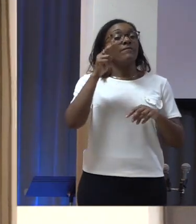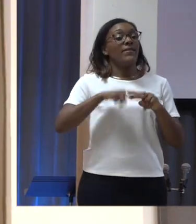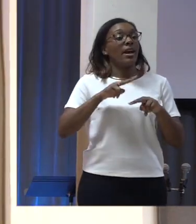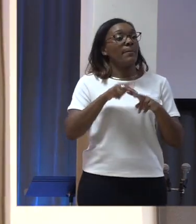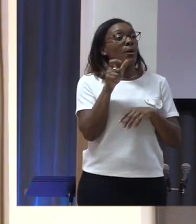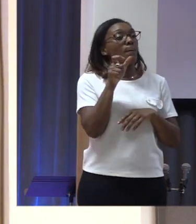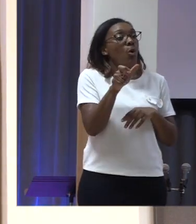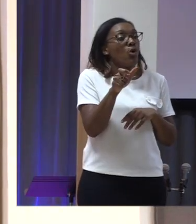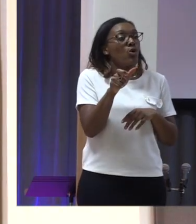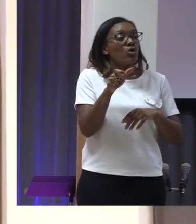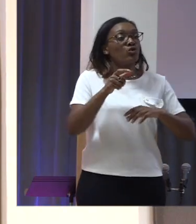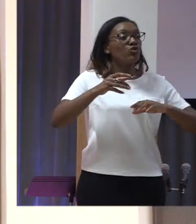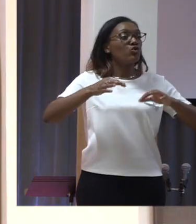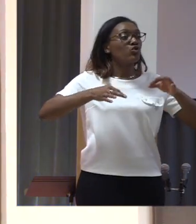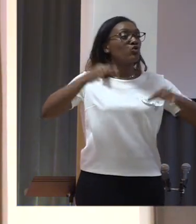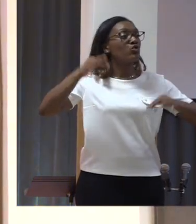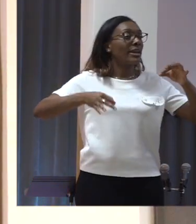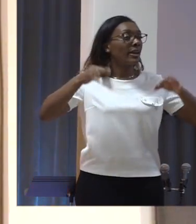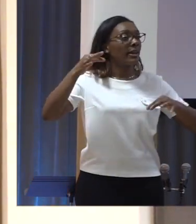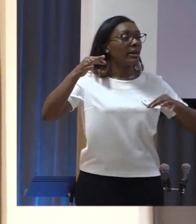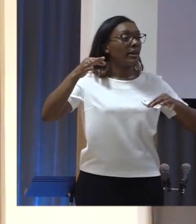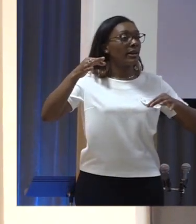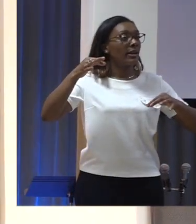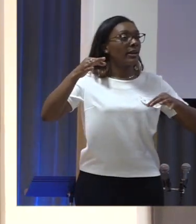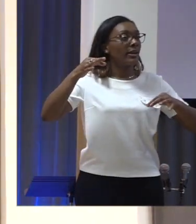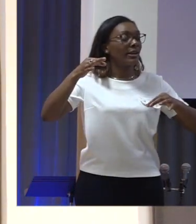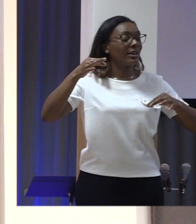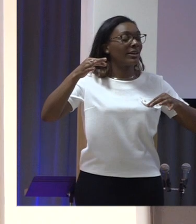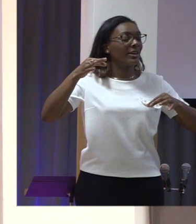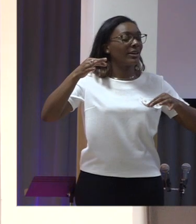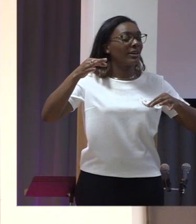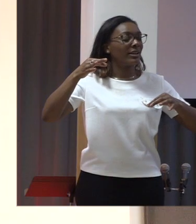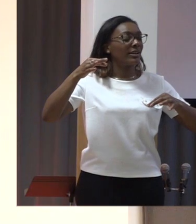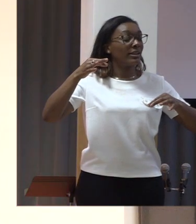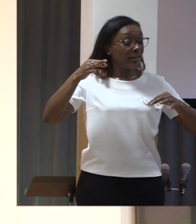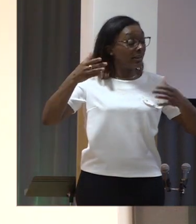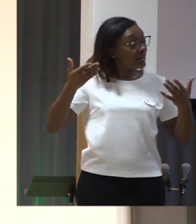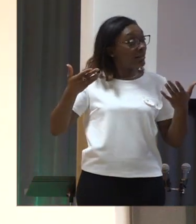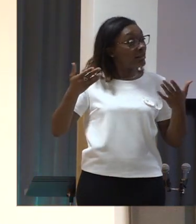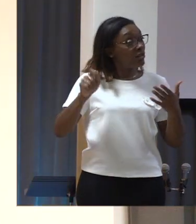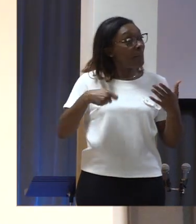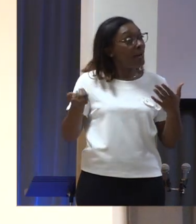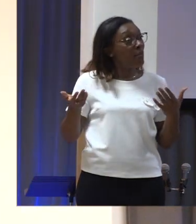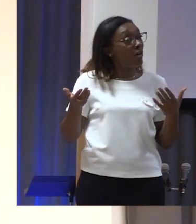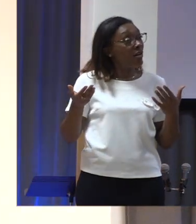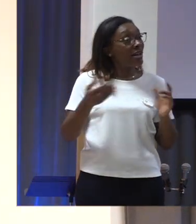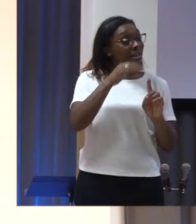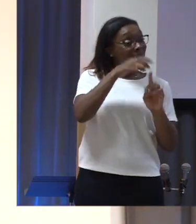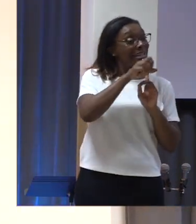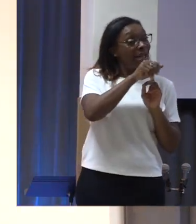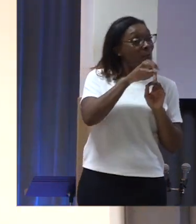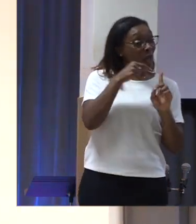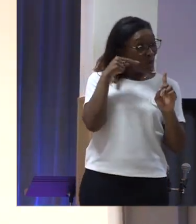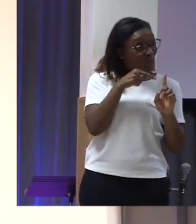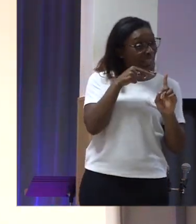qu'ils ont déjà un juge en Israël. Samuel est le juge, mais ils veulent